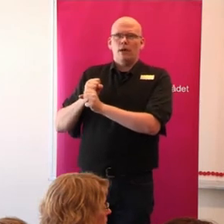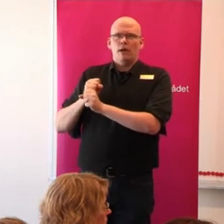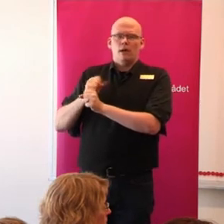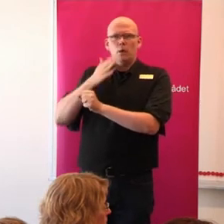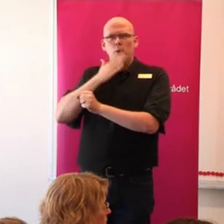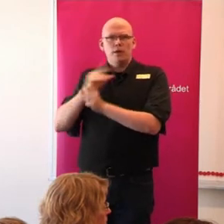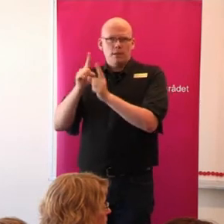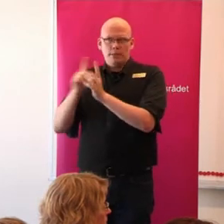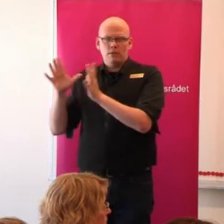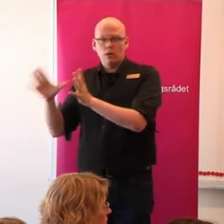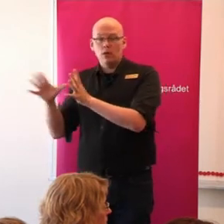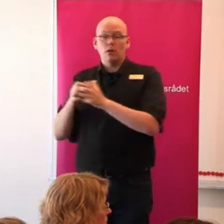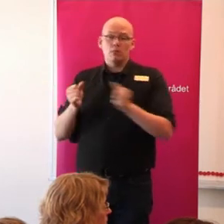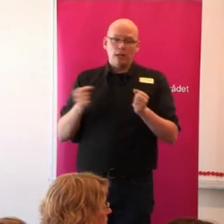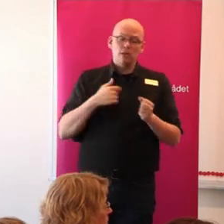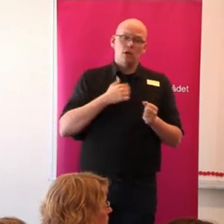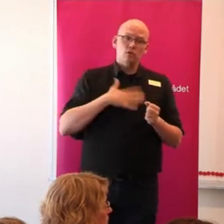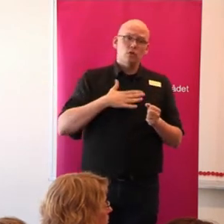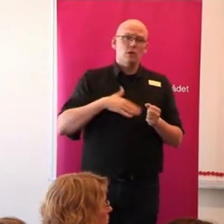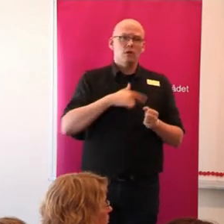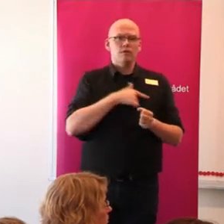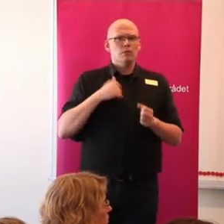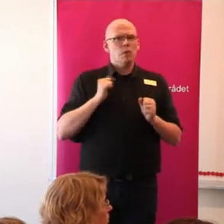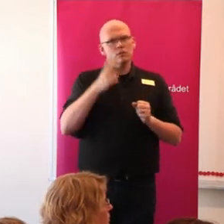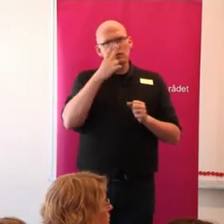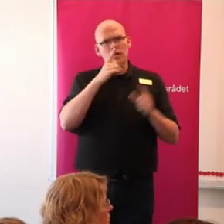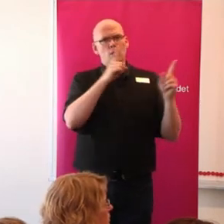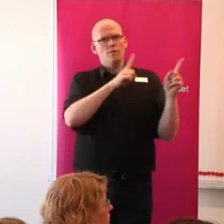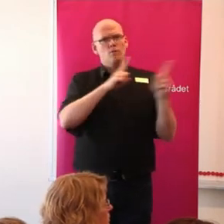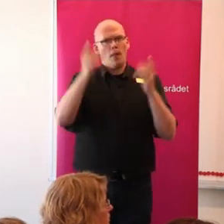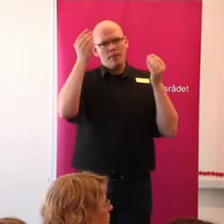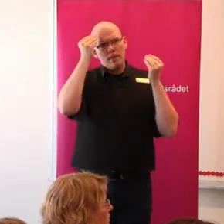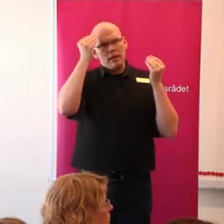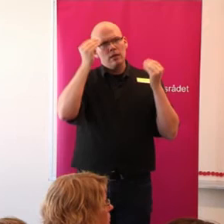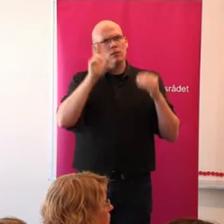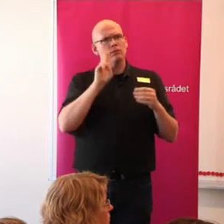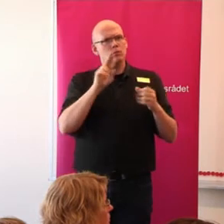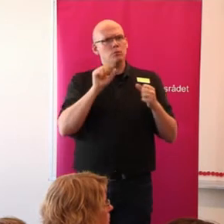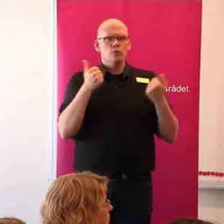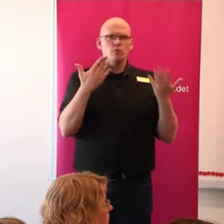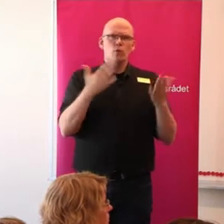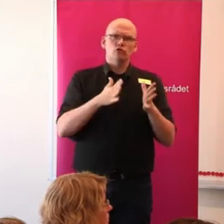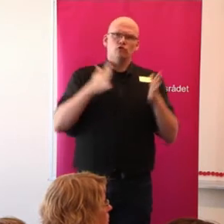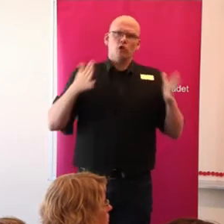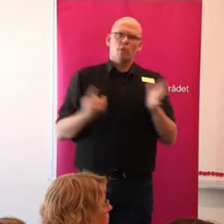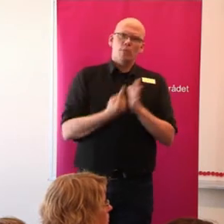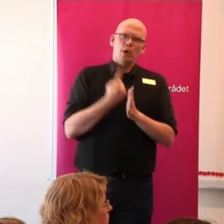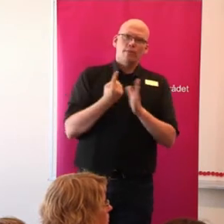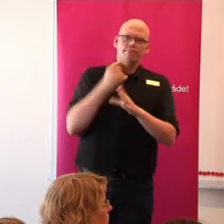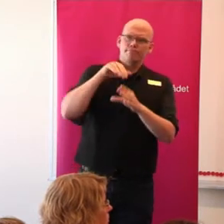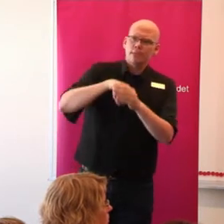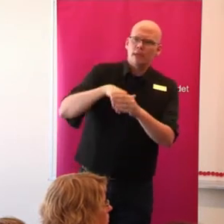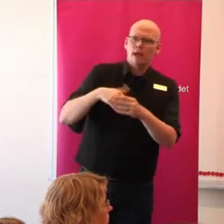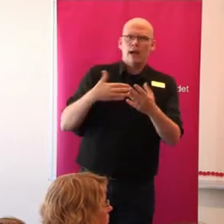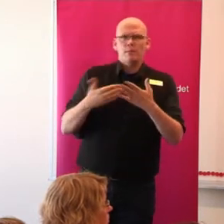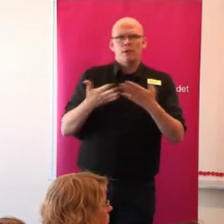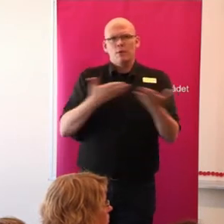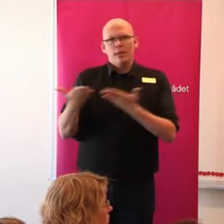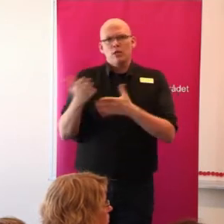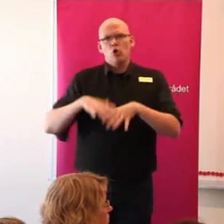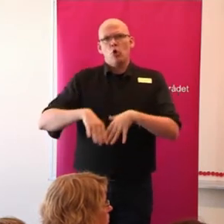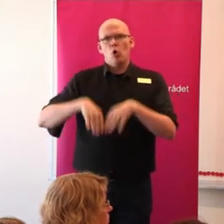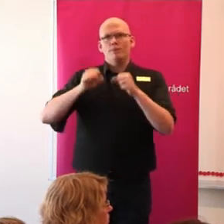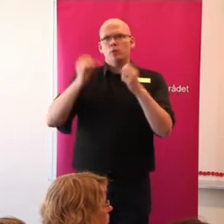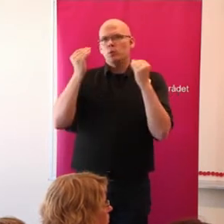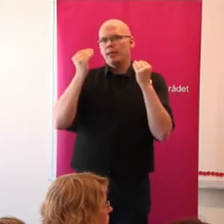med unga människor, det är ju att folkbildningen också får en större möjlighet att delta i Arbetsförmedlingens